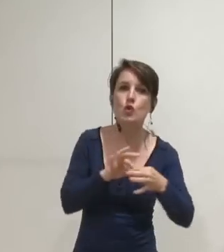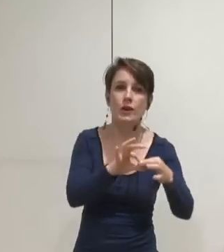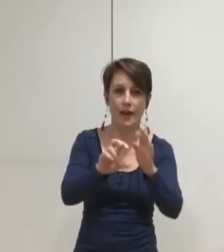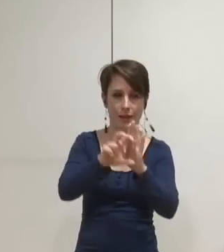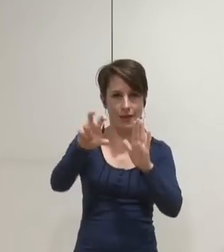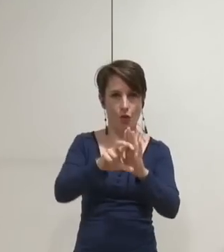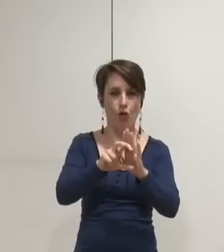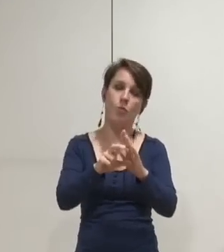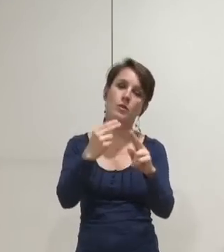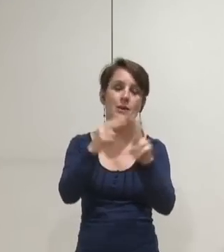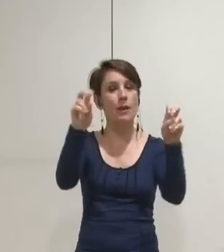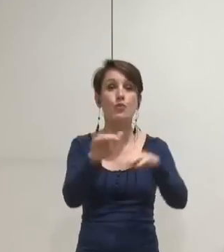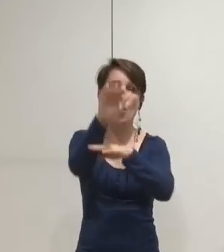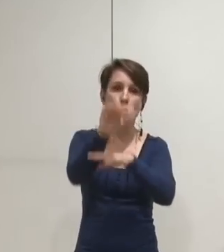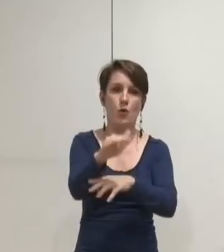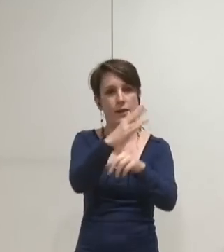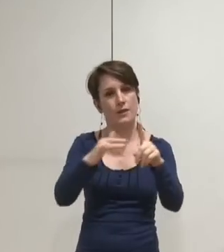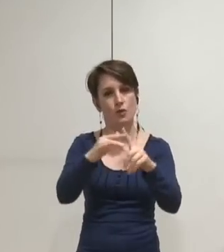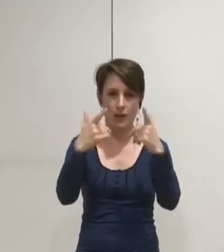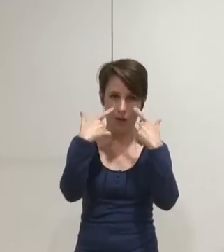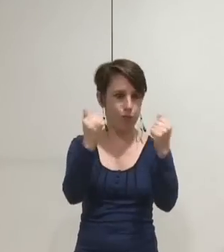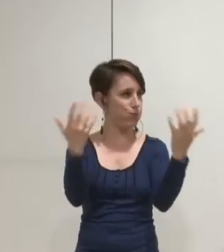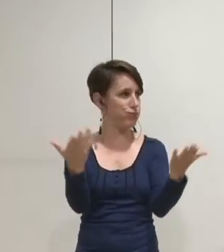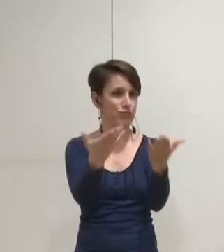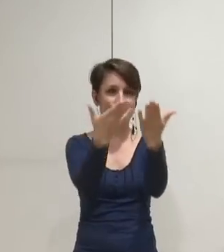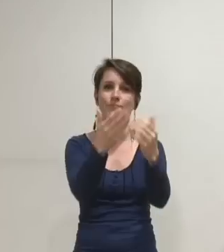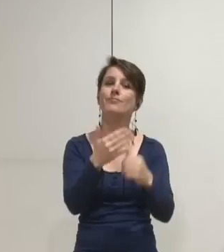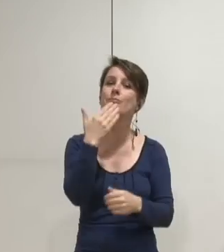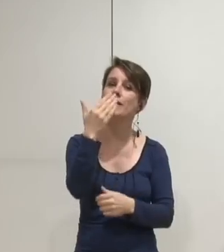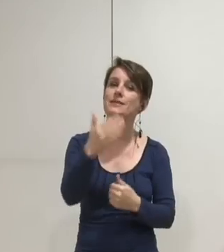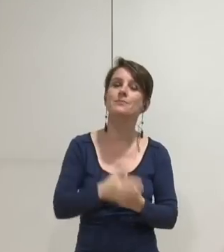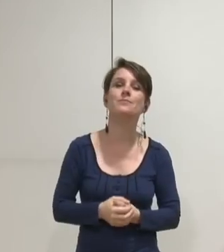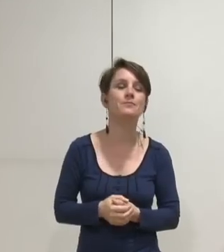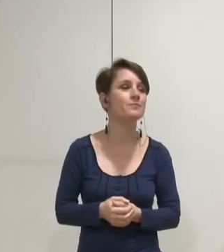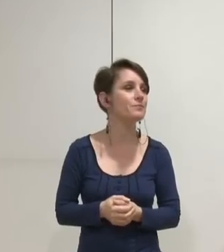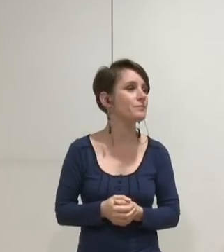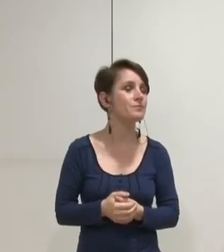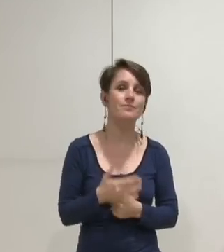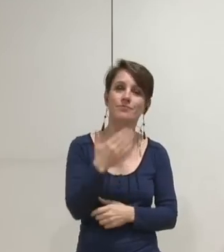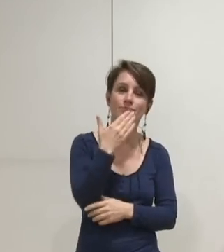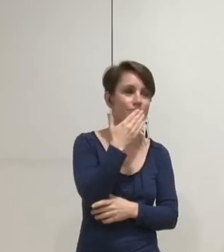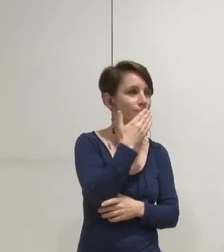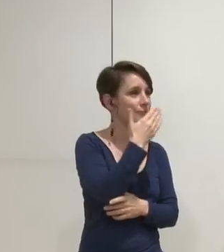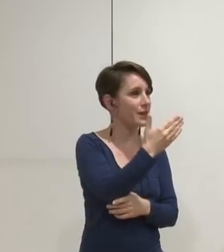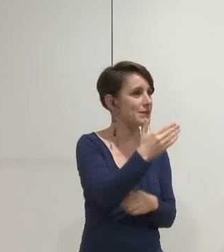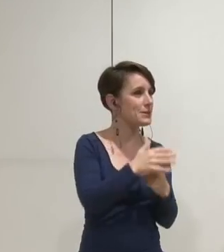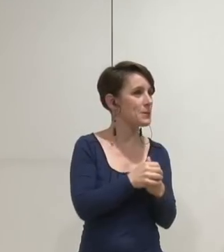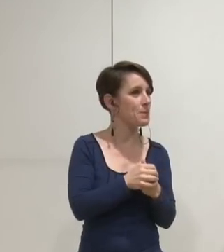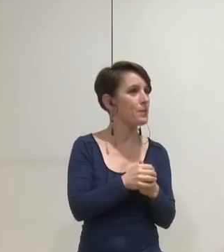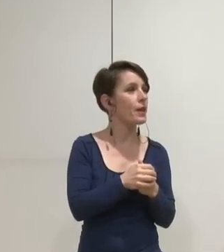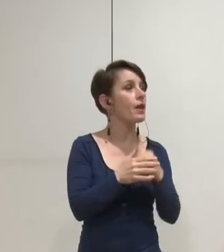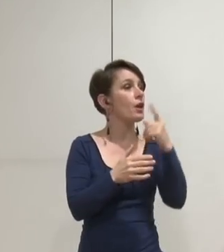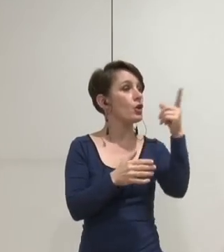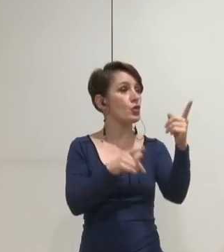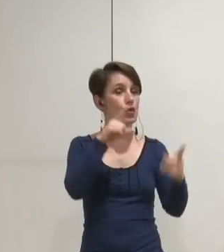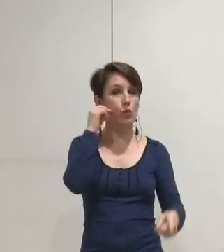bouclier social merci merci Fabien pour prés merci donc j'ai une demande de prise de